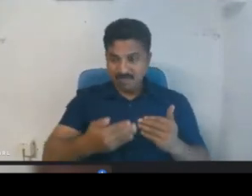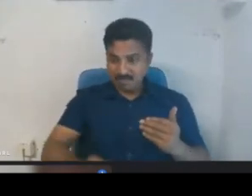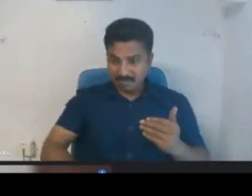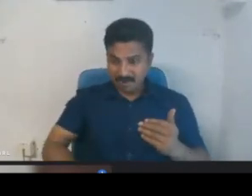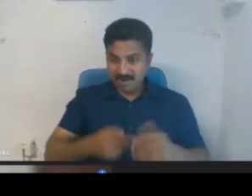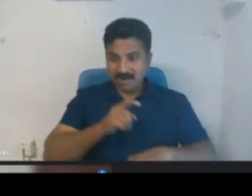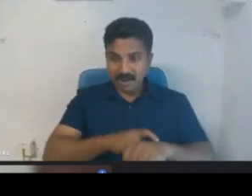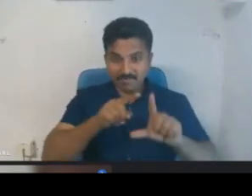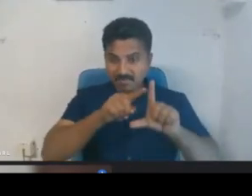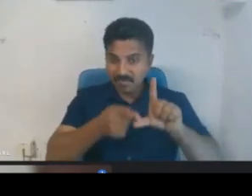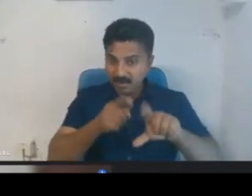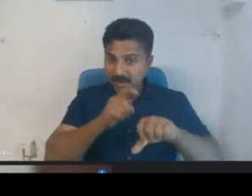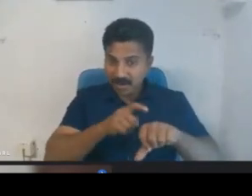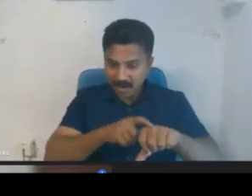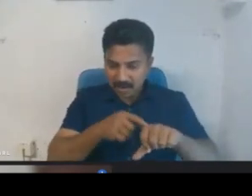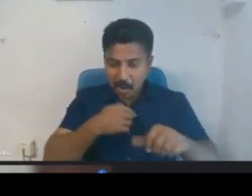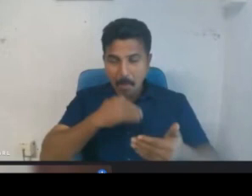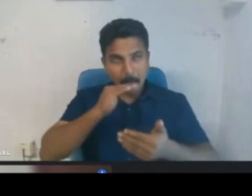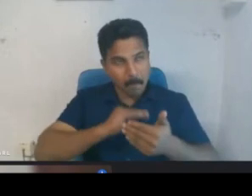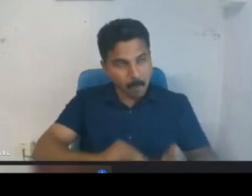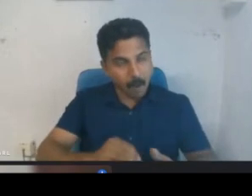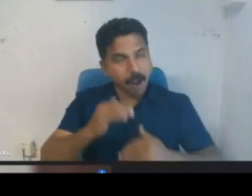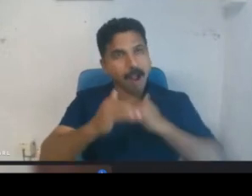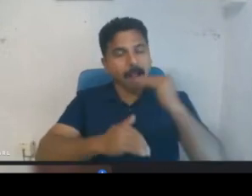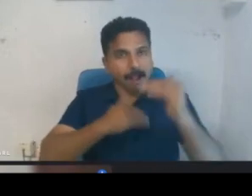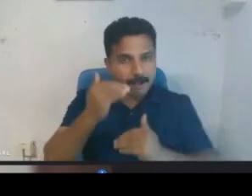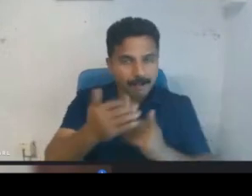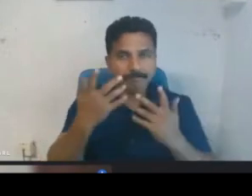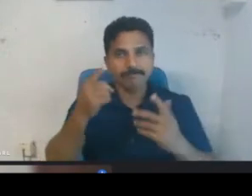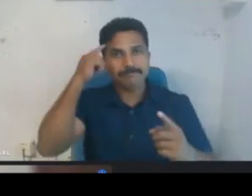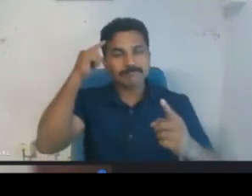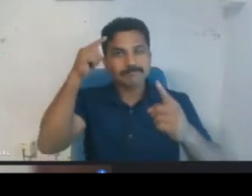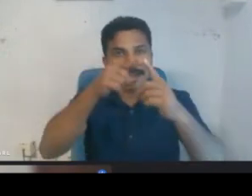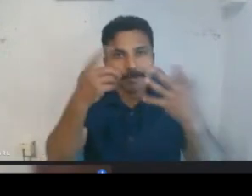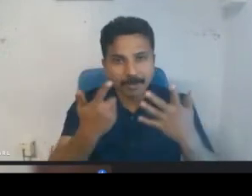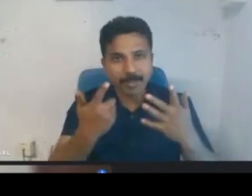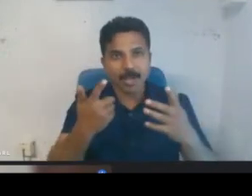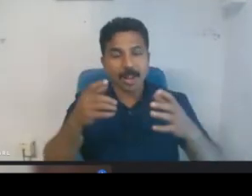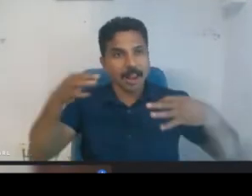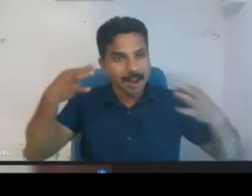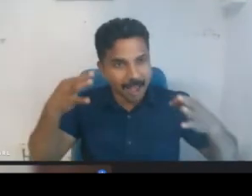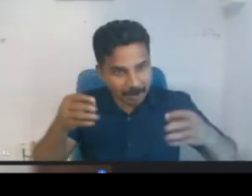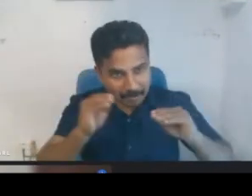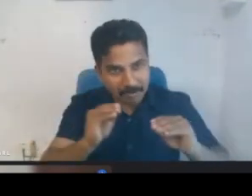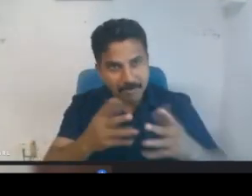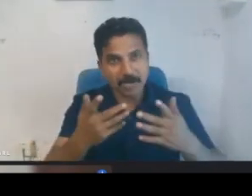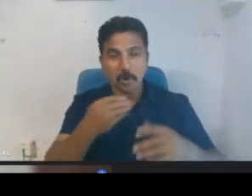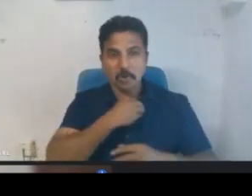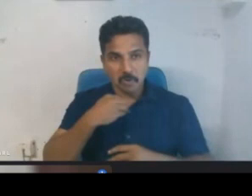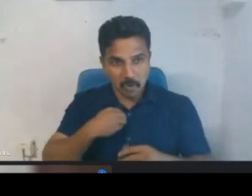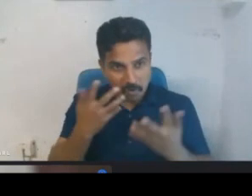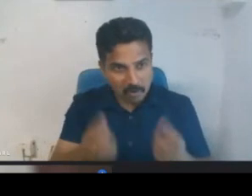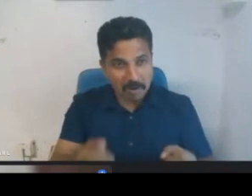തന്നെ ചിന്തിക്കുന്ന ഒരു കാര്യമാണ്, എൻ്റെ കുട്ടിയെ ഇങ്ങനെയാക്കണം, എൻ്റെ കുട്ടിയെ ഇങ്ങനെയാക്കണം, എൻ്റെ കുട്ടി ഒരു കലാകാരനോ കലാകാരിയോ ഡോക്ടറോ